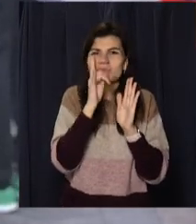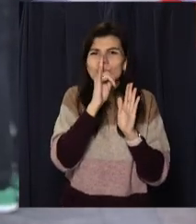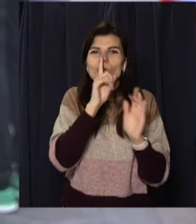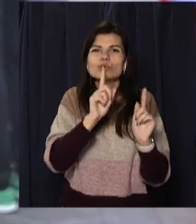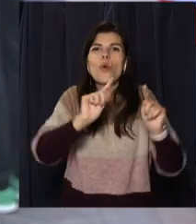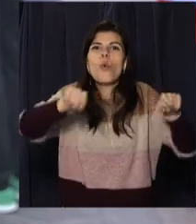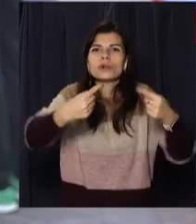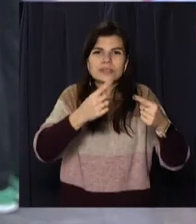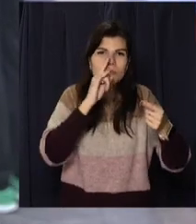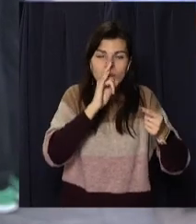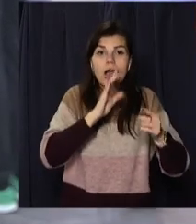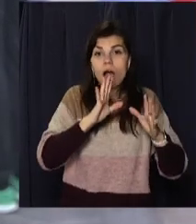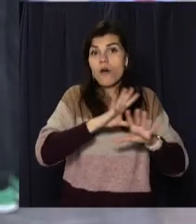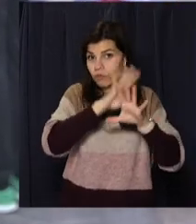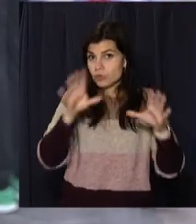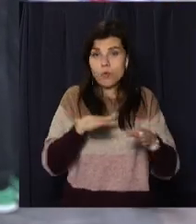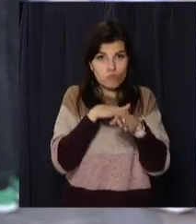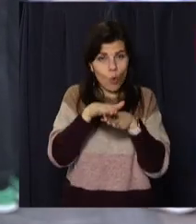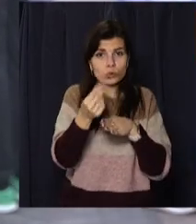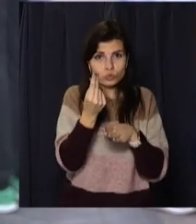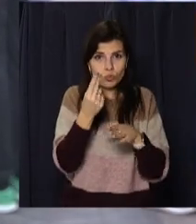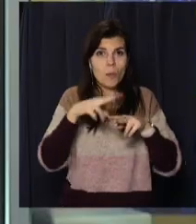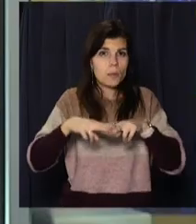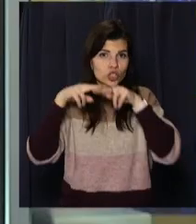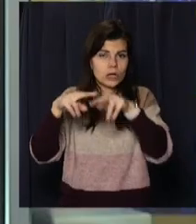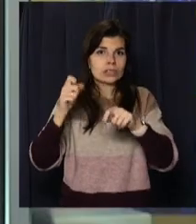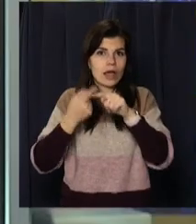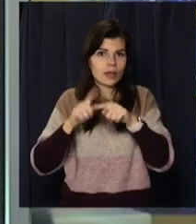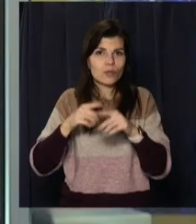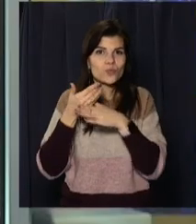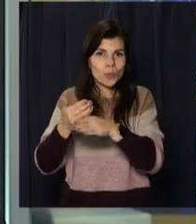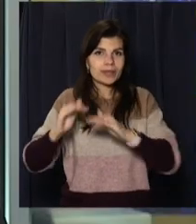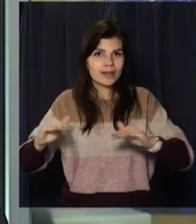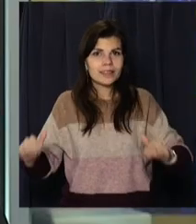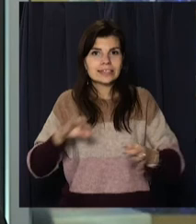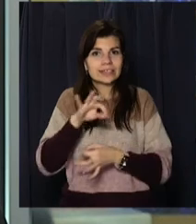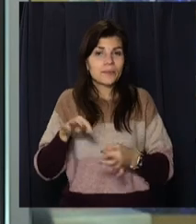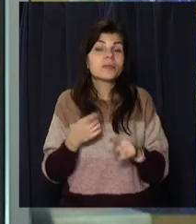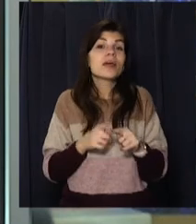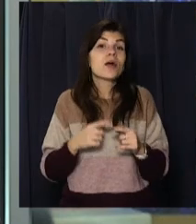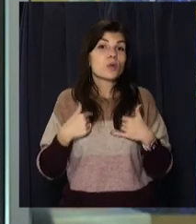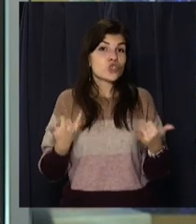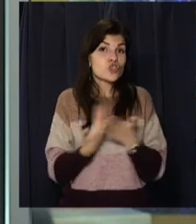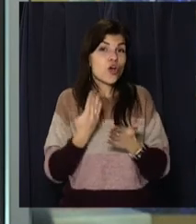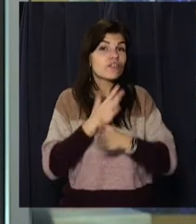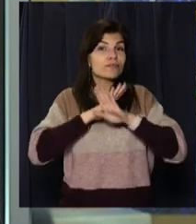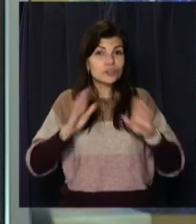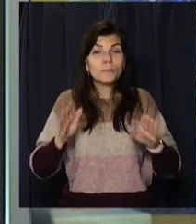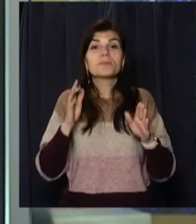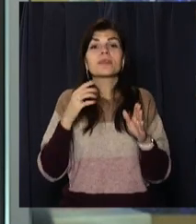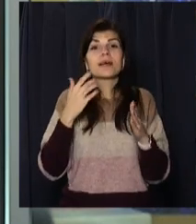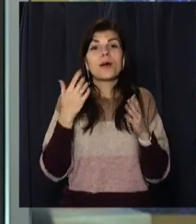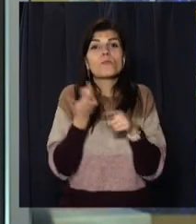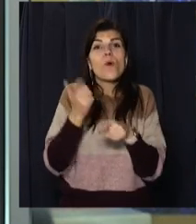за исключением, мы перечисляем полностью сумму. На цьому у мене все. Ще більше новин читайте на нашому